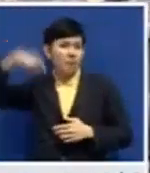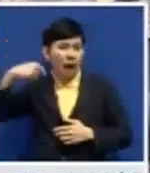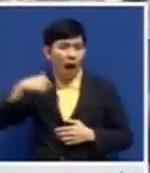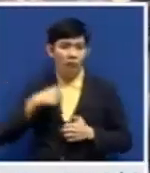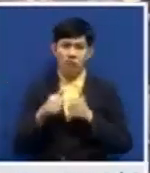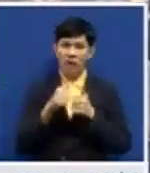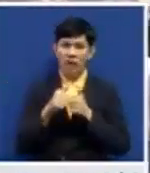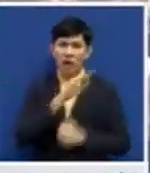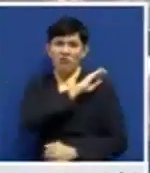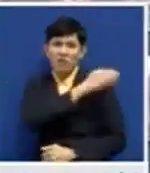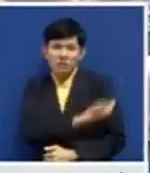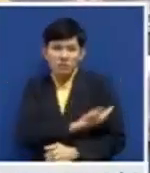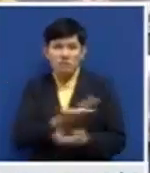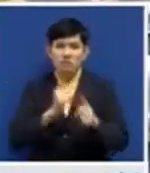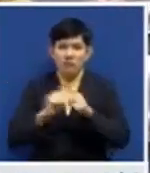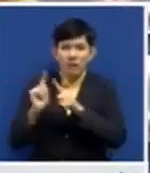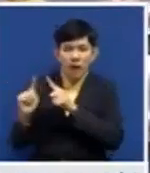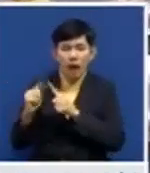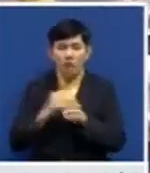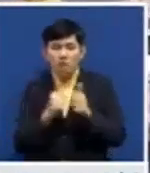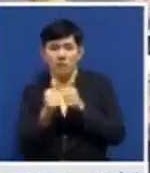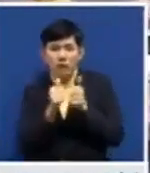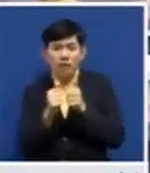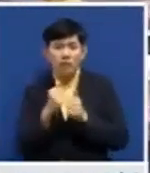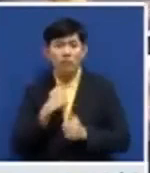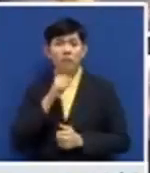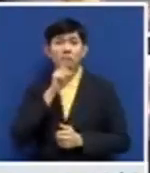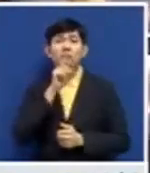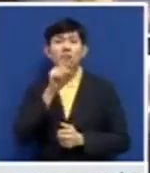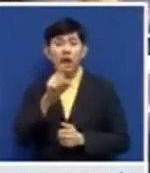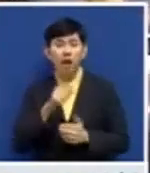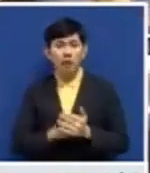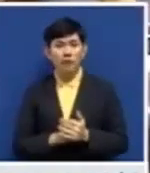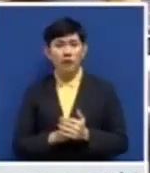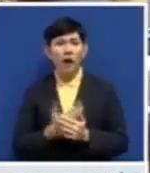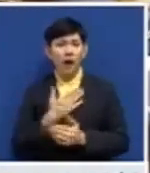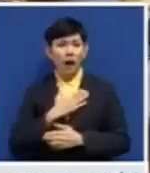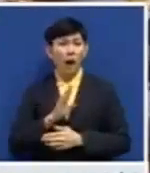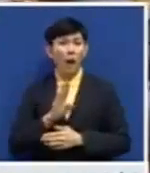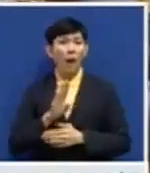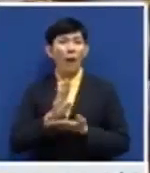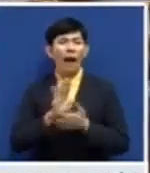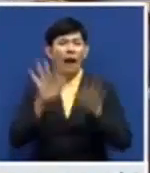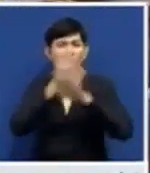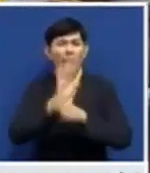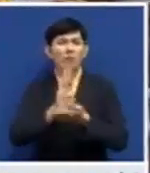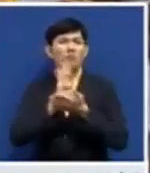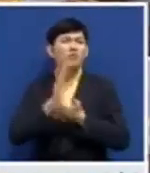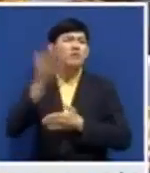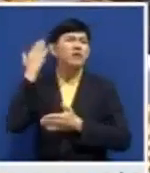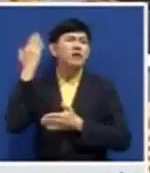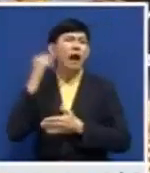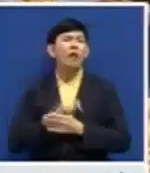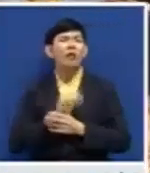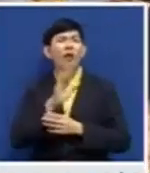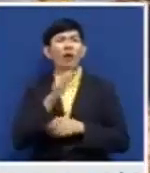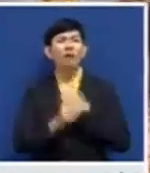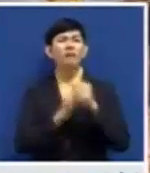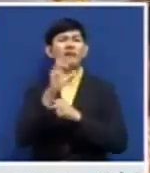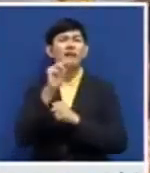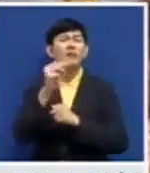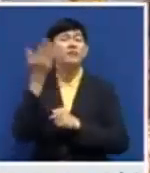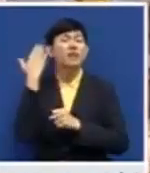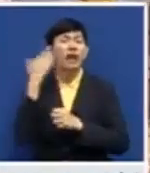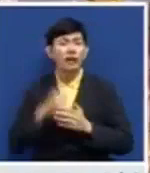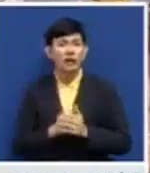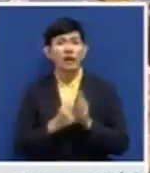ฟิลิปปินส์เอ่ยผมถามท่านว่าเรากินบุญเก่าประเทศมา30ปีท่านสมัยป๋าเปรมนะ